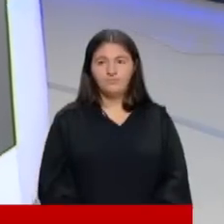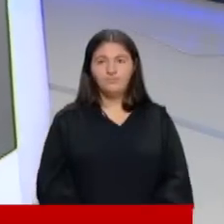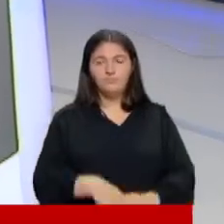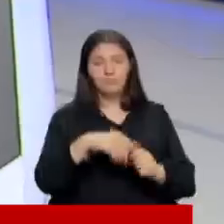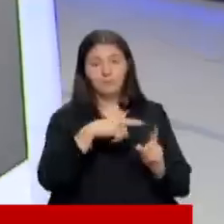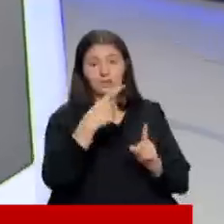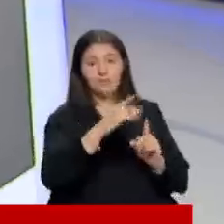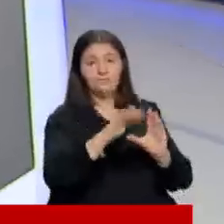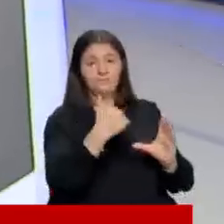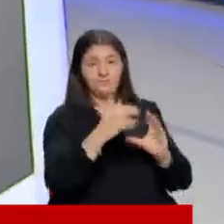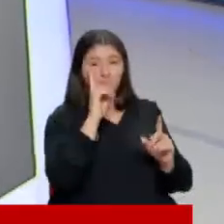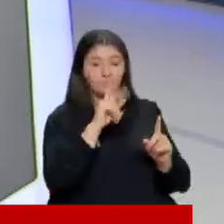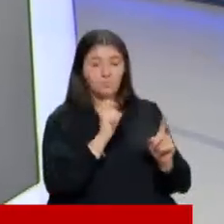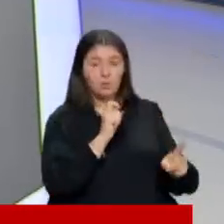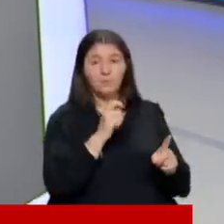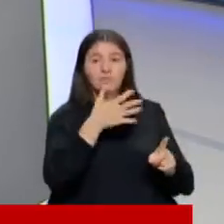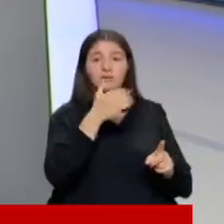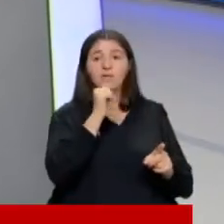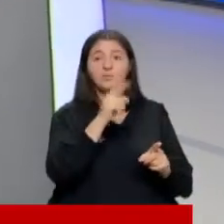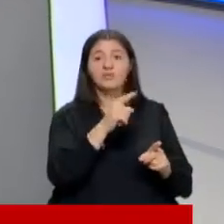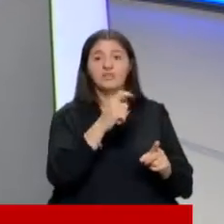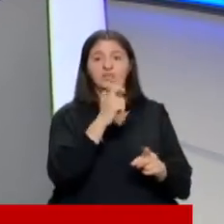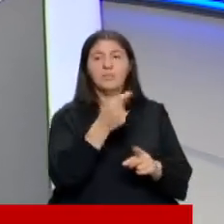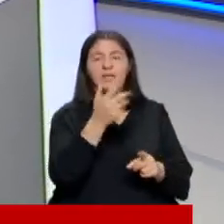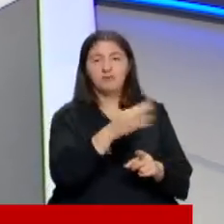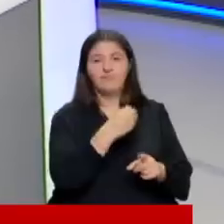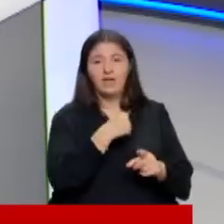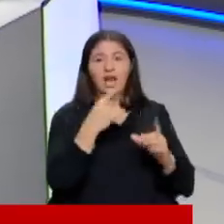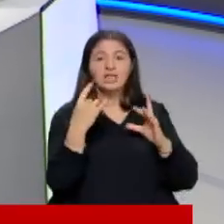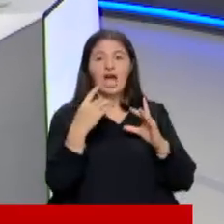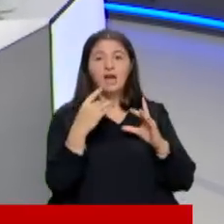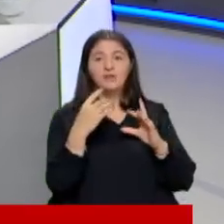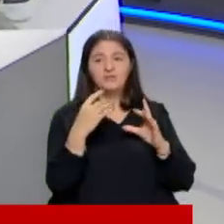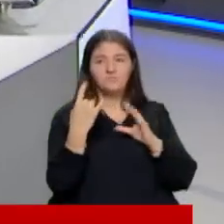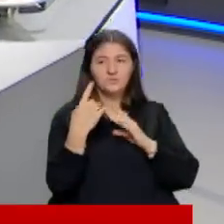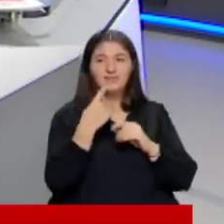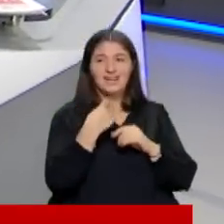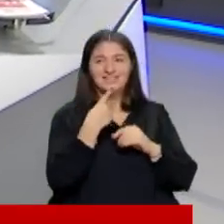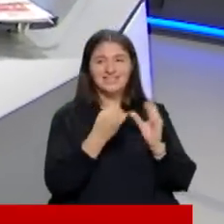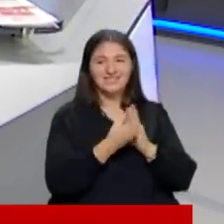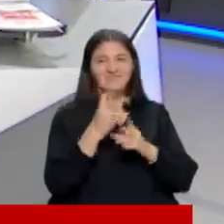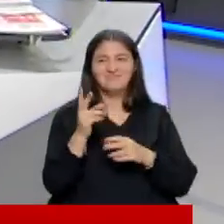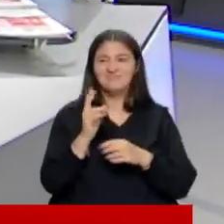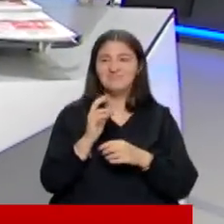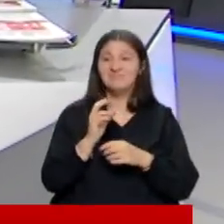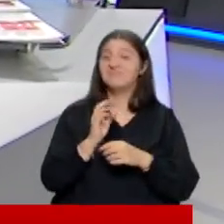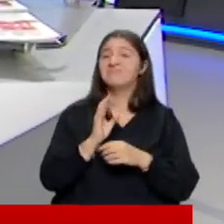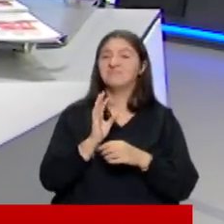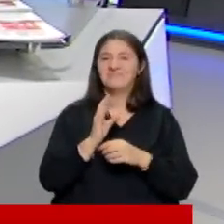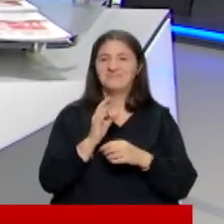bir yandan da sizden gelen mesajlara bakıyorum Deniz abi bunun yanıtını birazdan ver karpuz tatlı Çıktı mı bari Hani o riske girdin